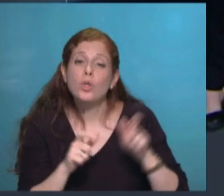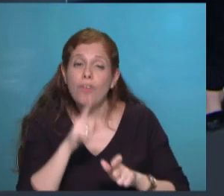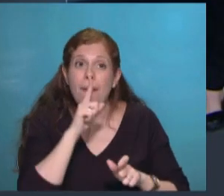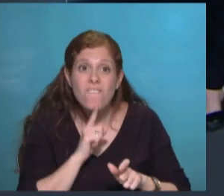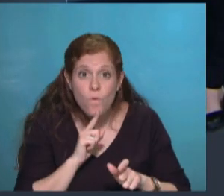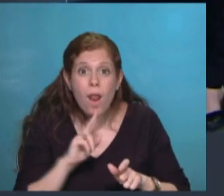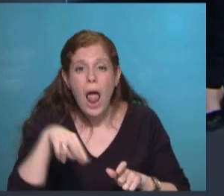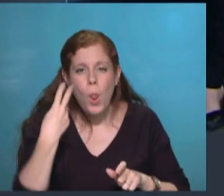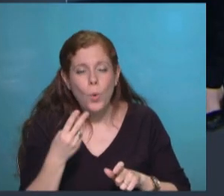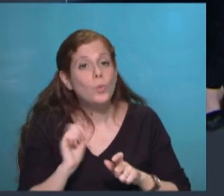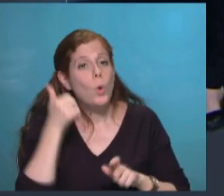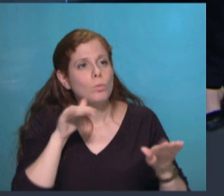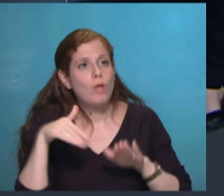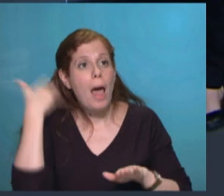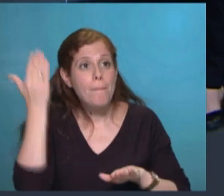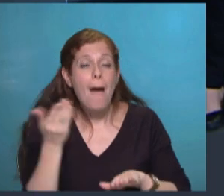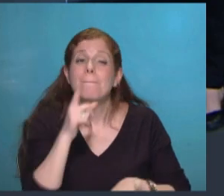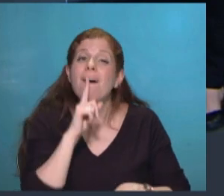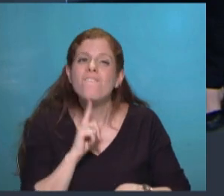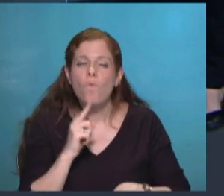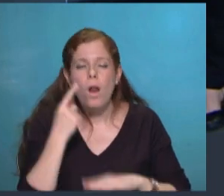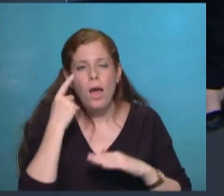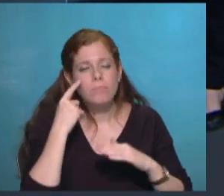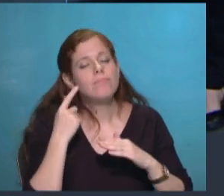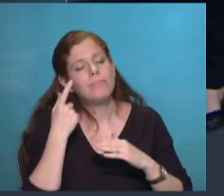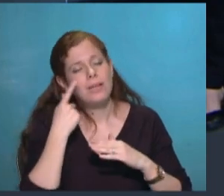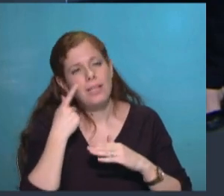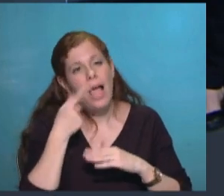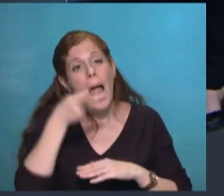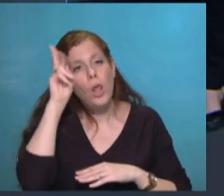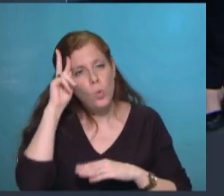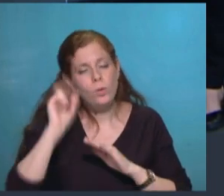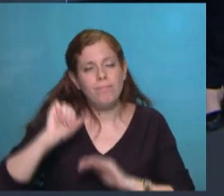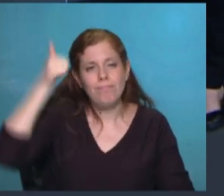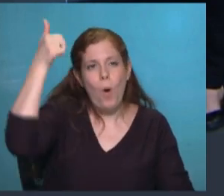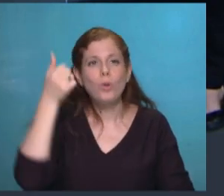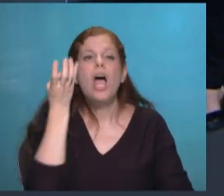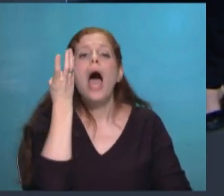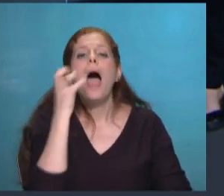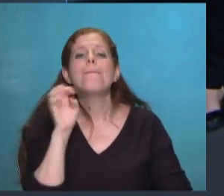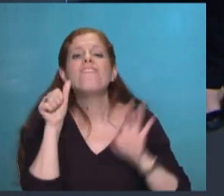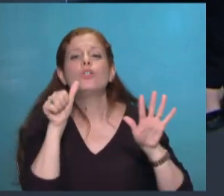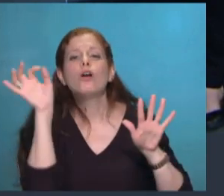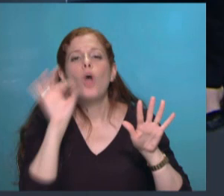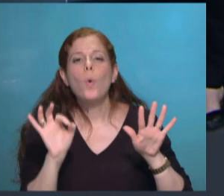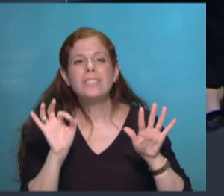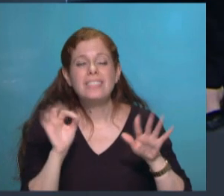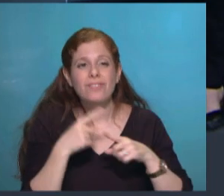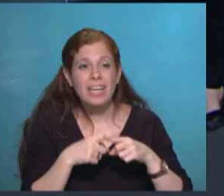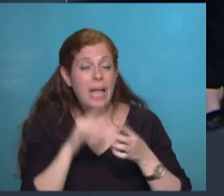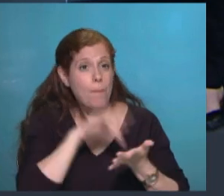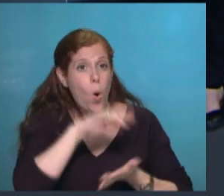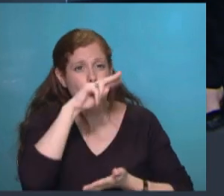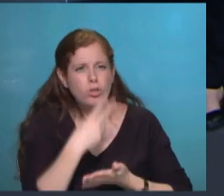ראש הממשלה הבא? באפולה מסתמנת מגמה ברורה ולפי הליכוד בראש, 46.5%. למקום השני,